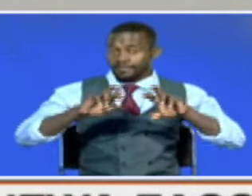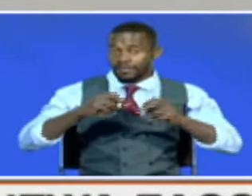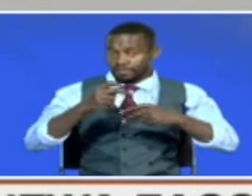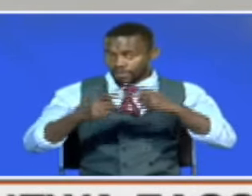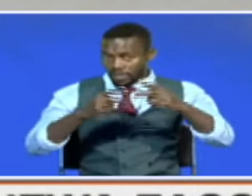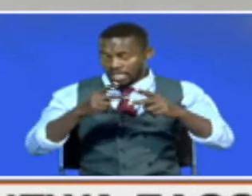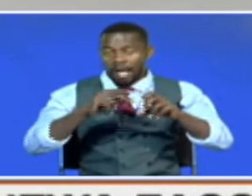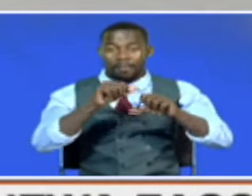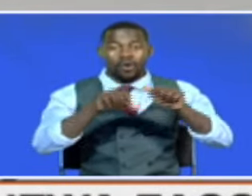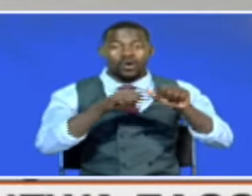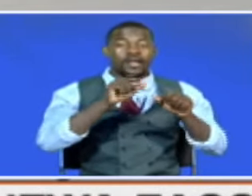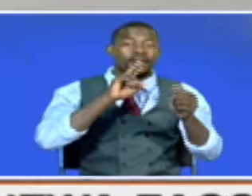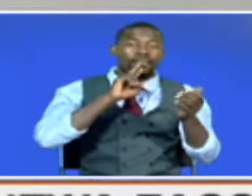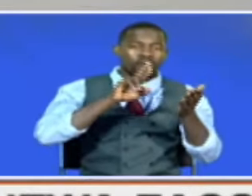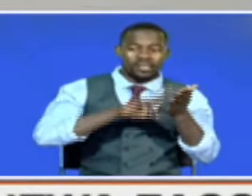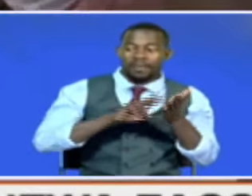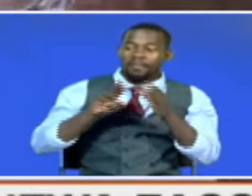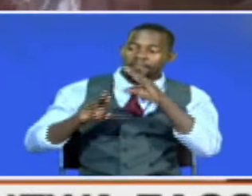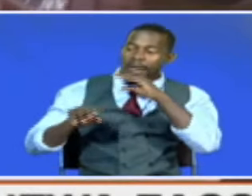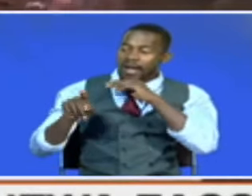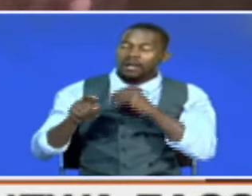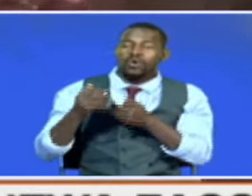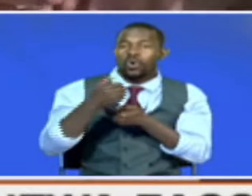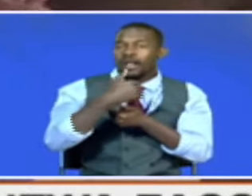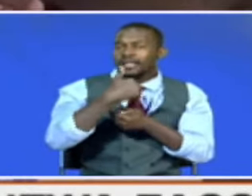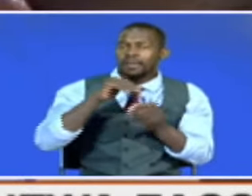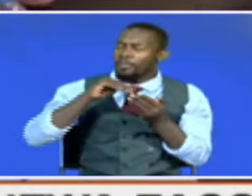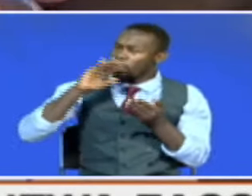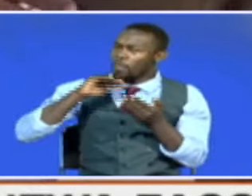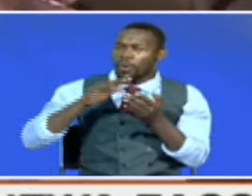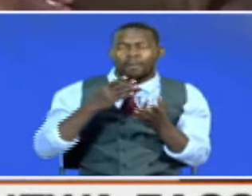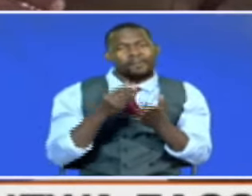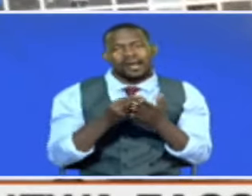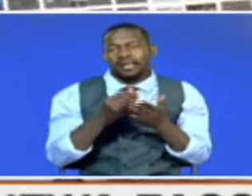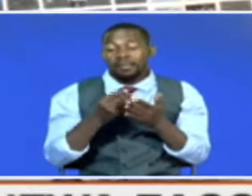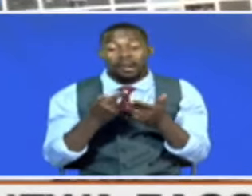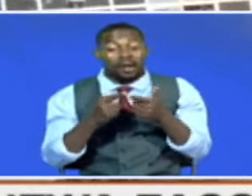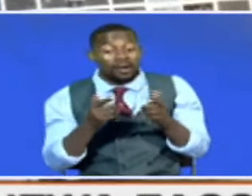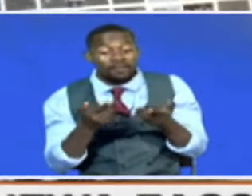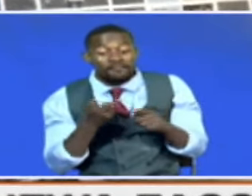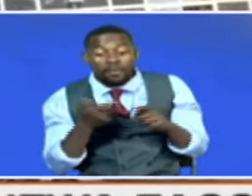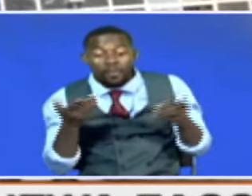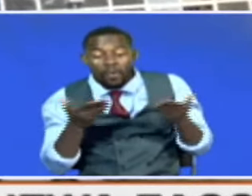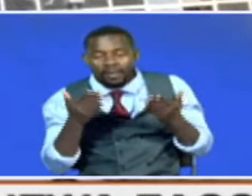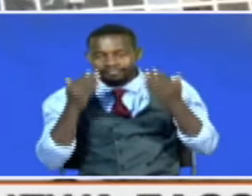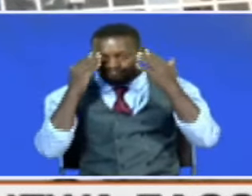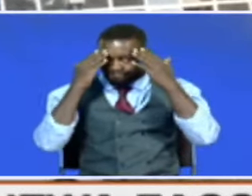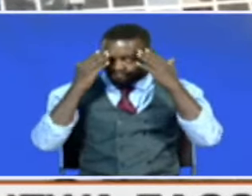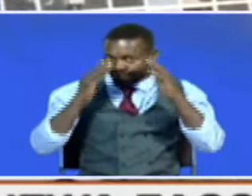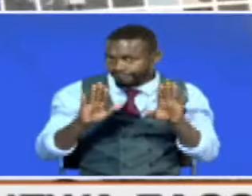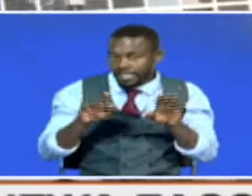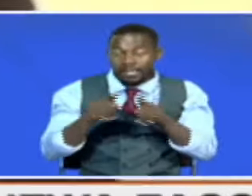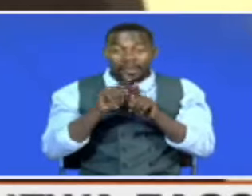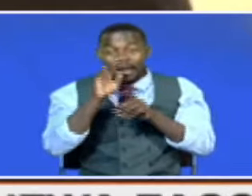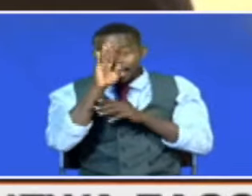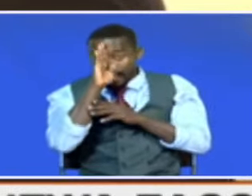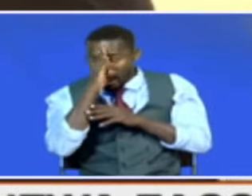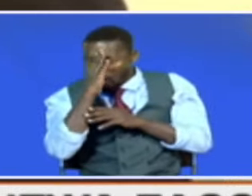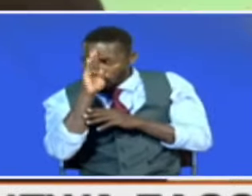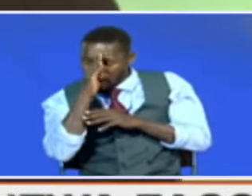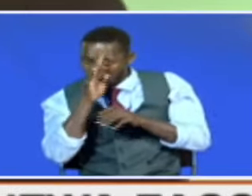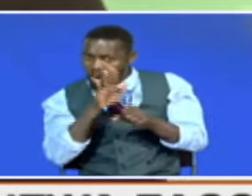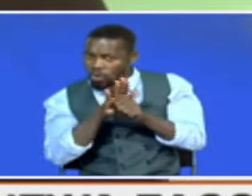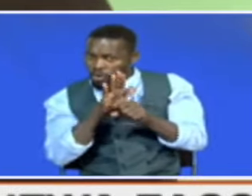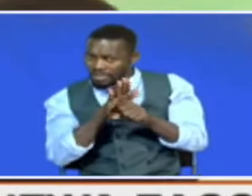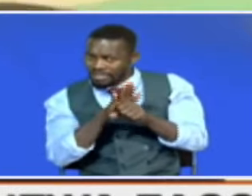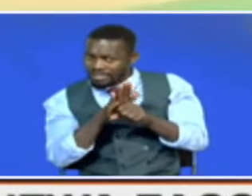Lumula kukusanya mamilioni ya pesa zisizojulikana zilikotoka. Mashaka yaliibuka kutokana na kipindi chake